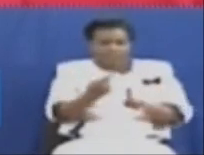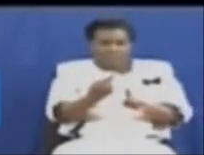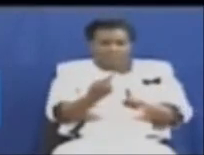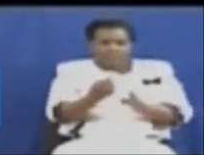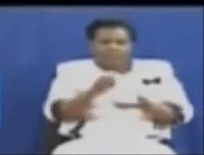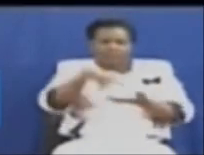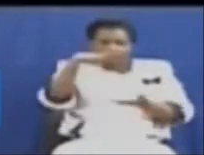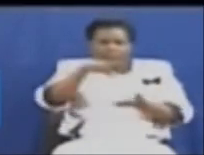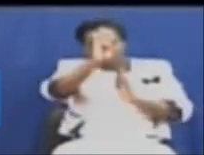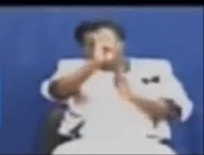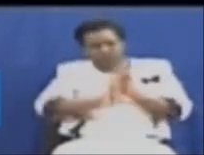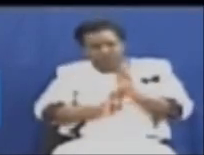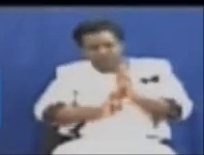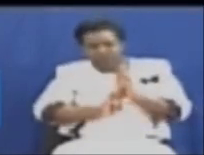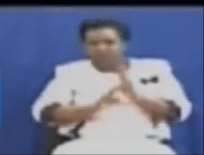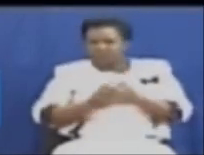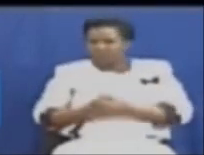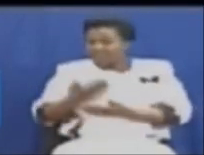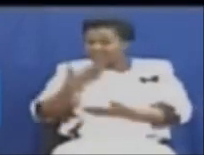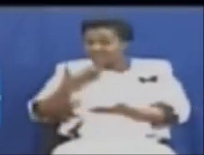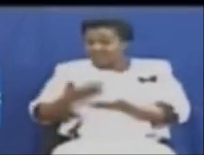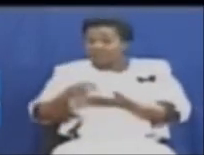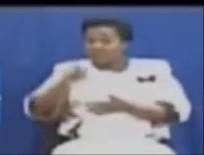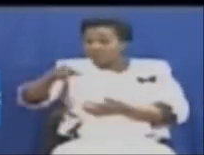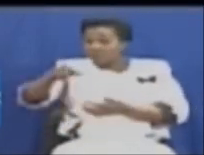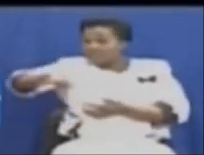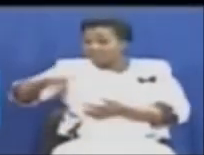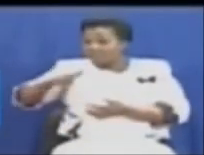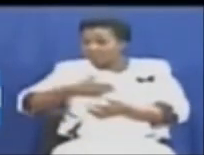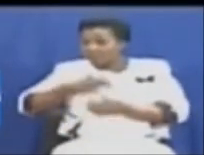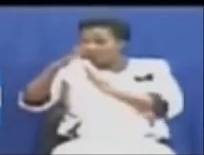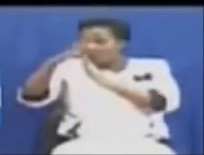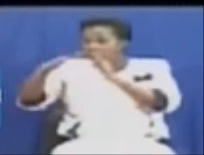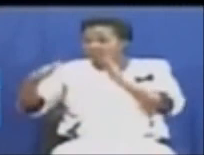wameshindwa kulipia, mfano wananchi wa Babati mjini.